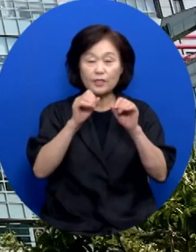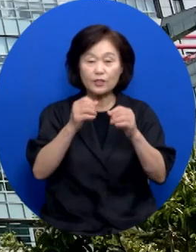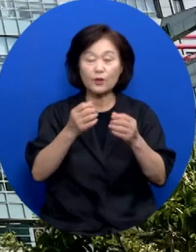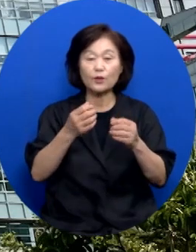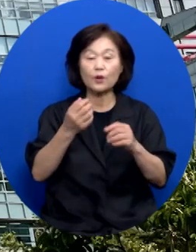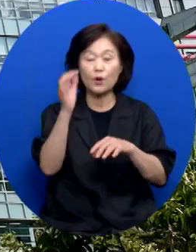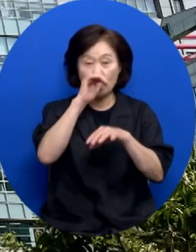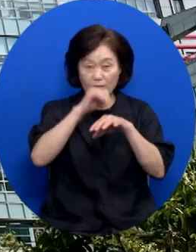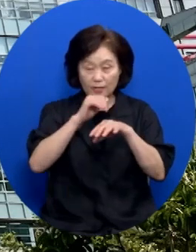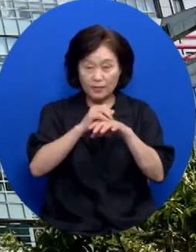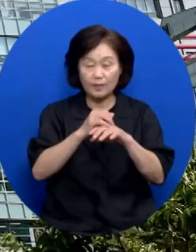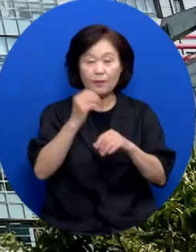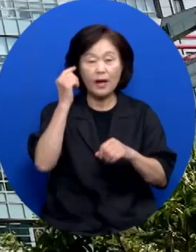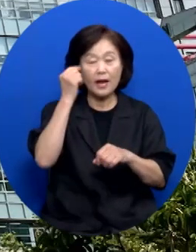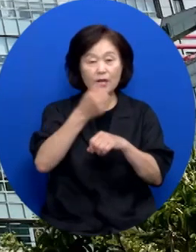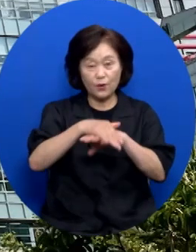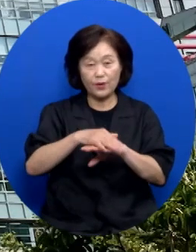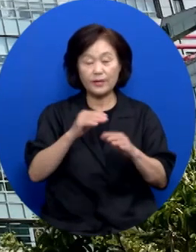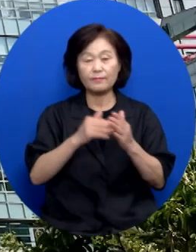진행할 계획입니다.